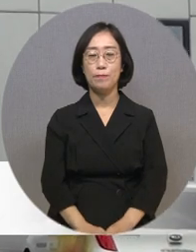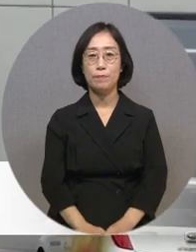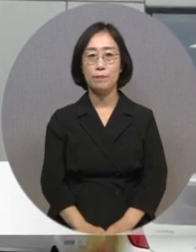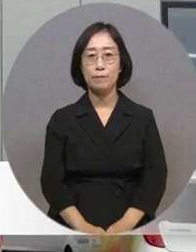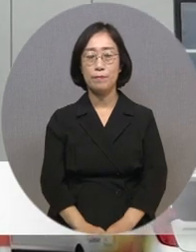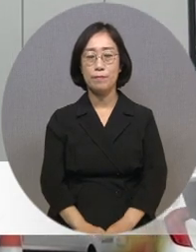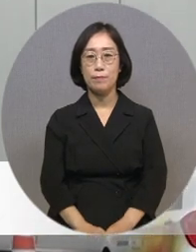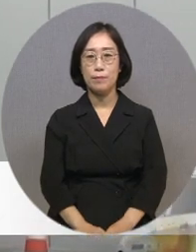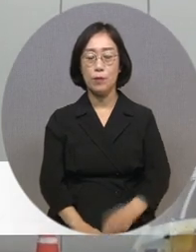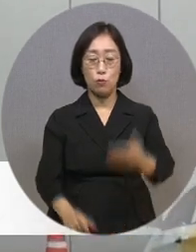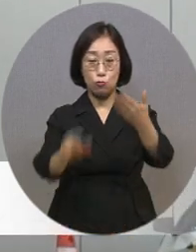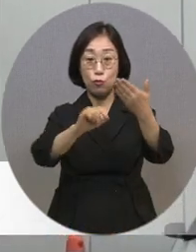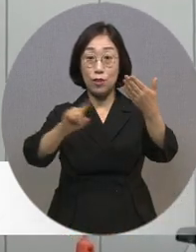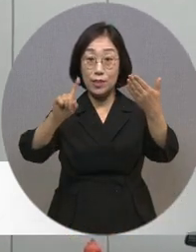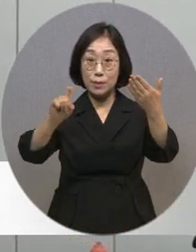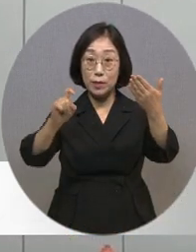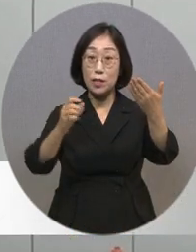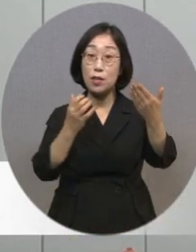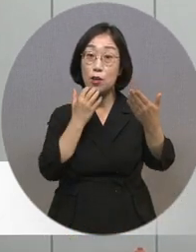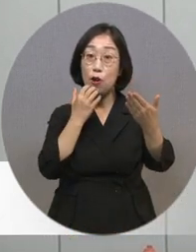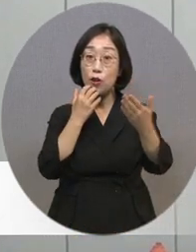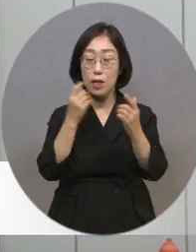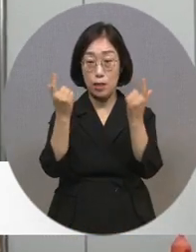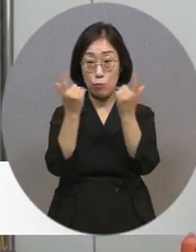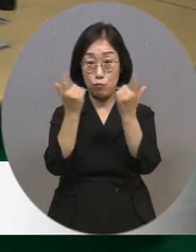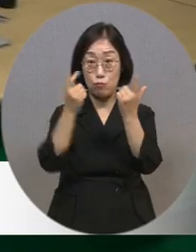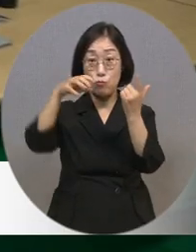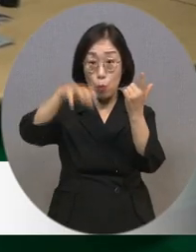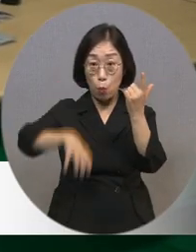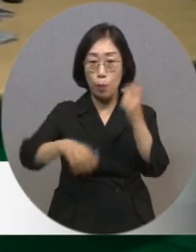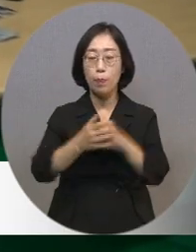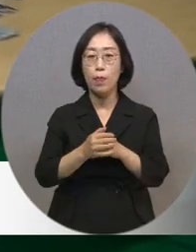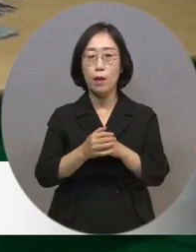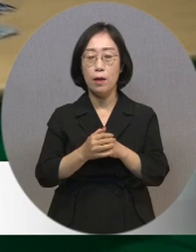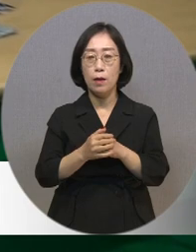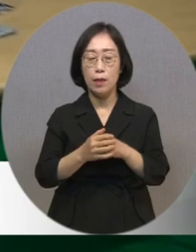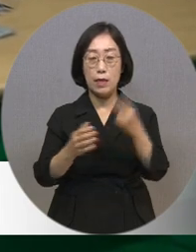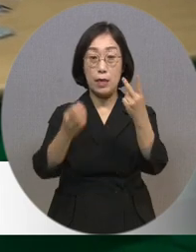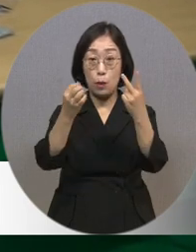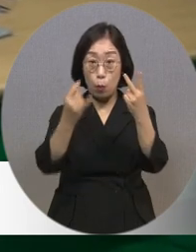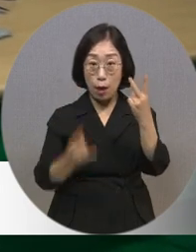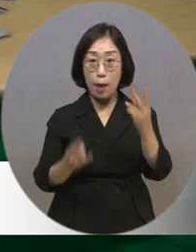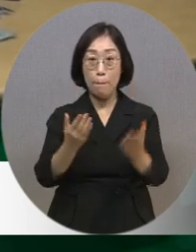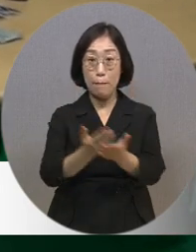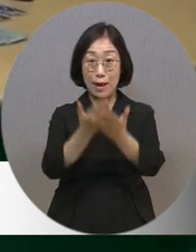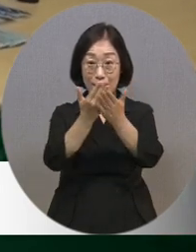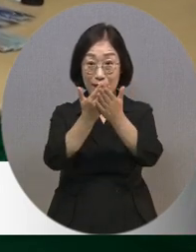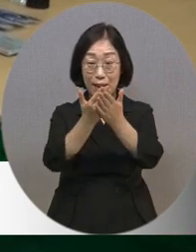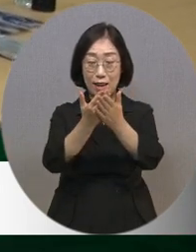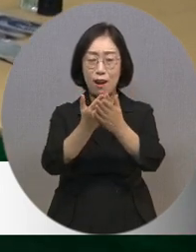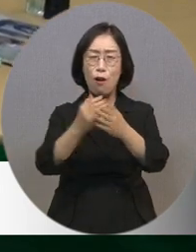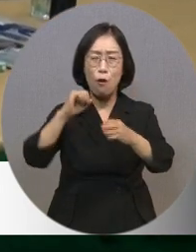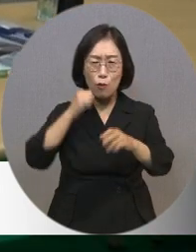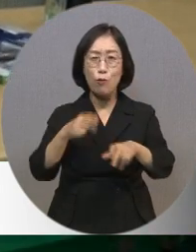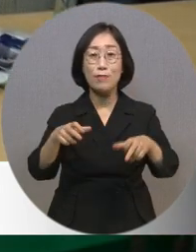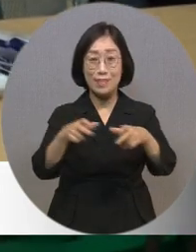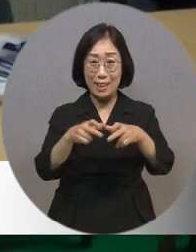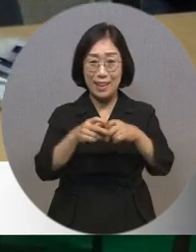지난달 11일 경기 북부장애인가족지원센터 주관 제2회 발달장애인 보조기기